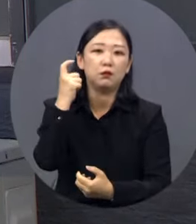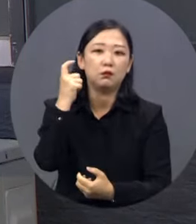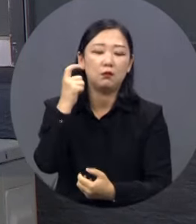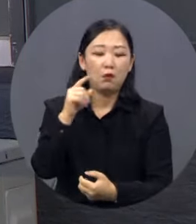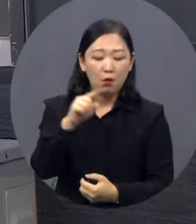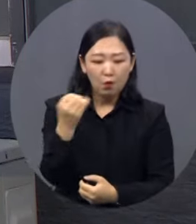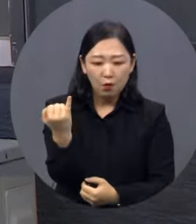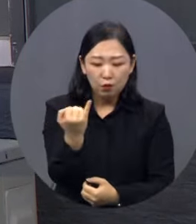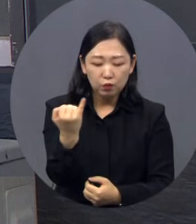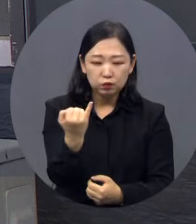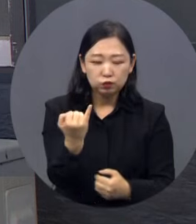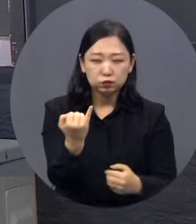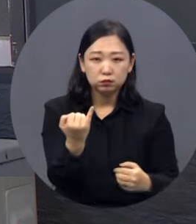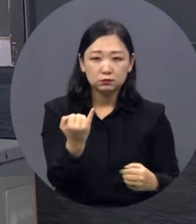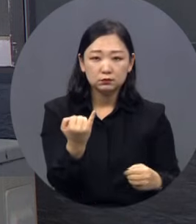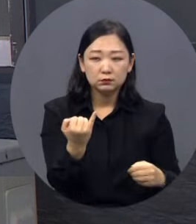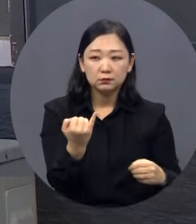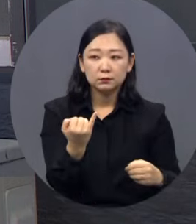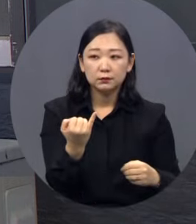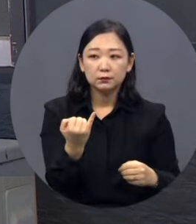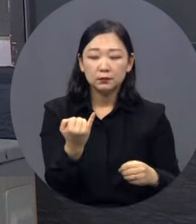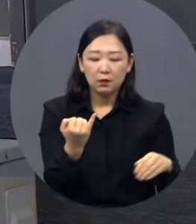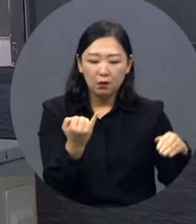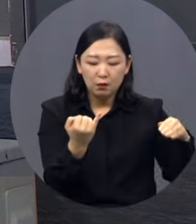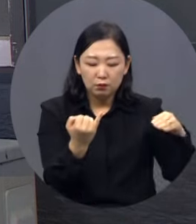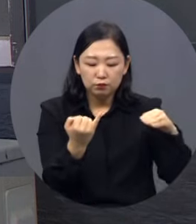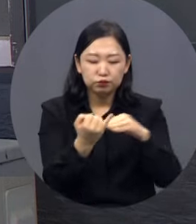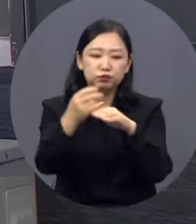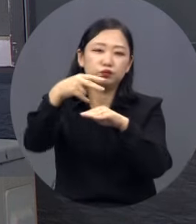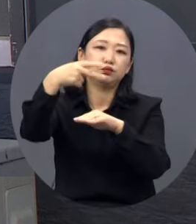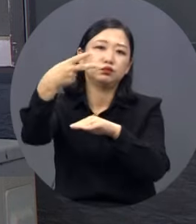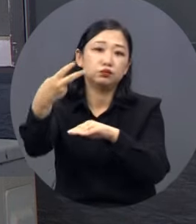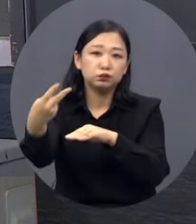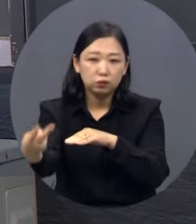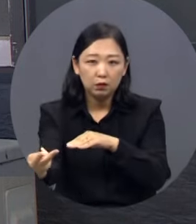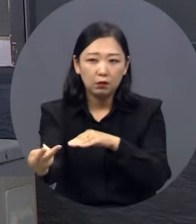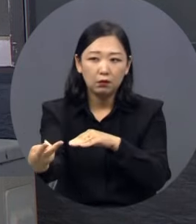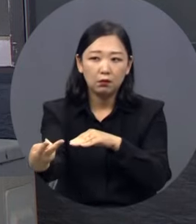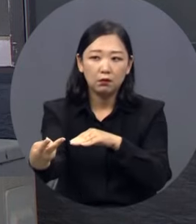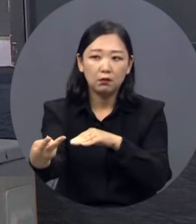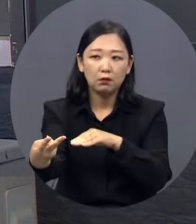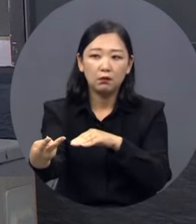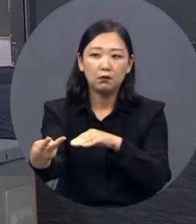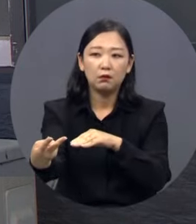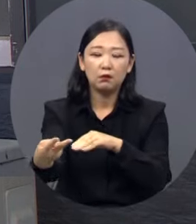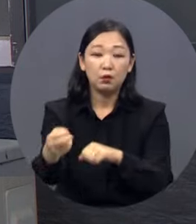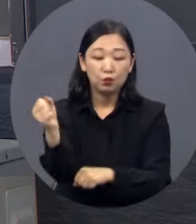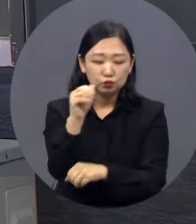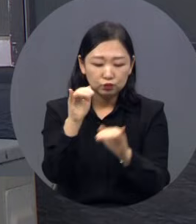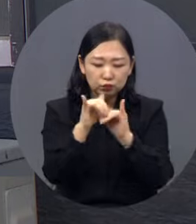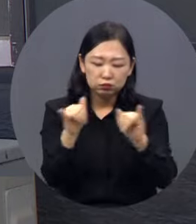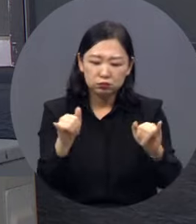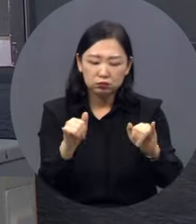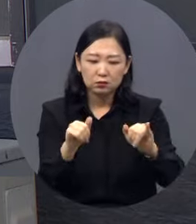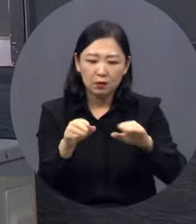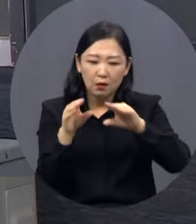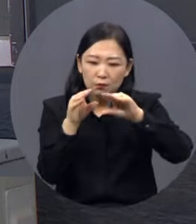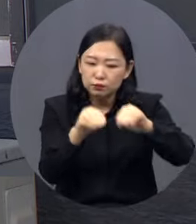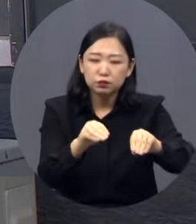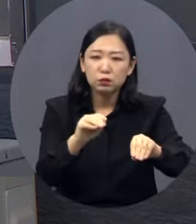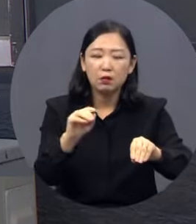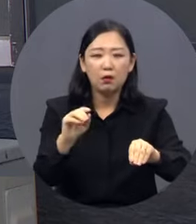어떤 여자 여자분이 이렇게 이렇게 날라왔어요 날라왔는데 그 상대방 운전자는 브레이크도 안